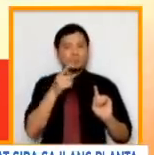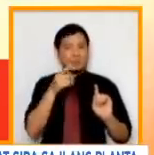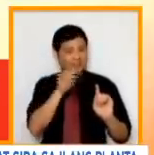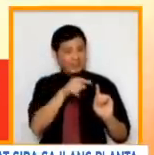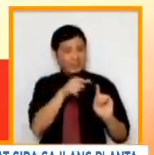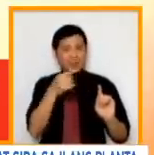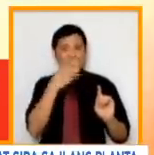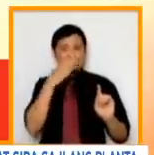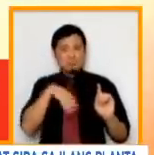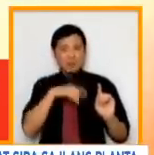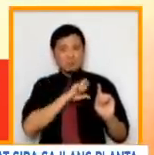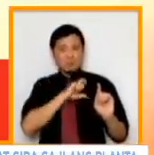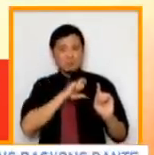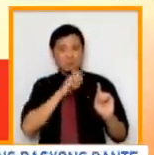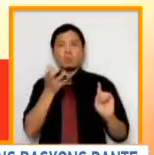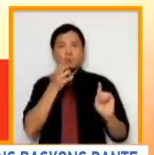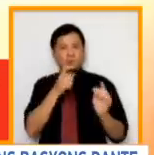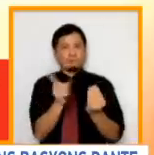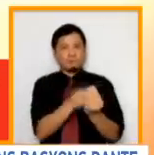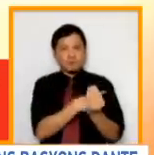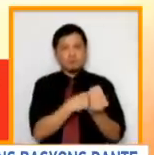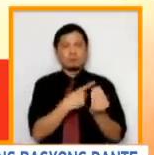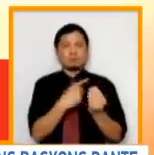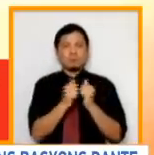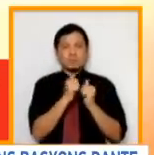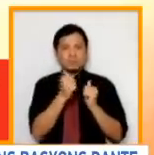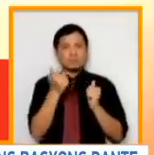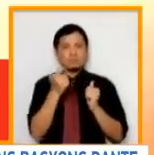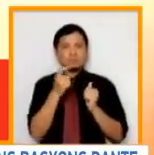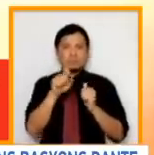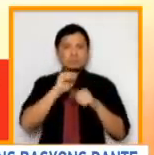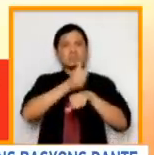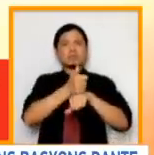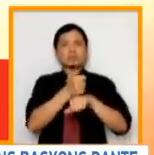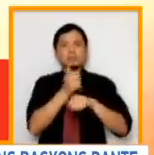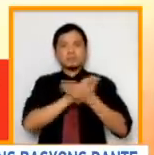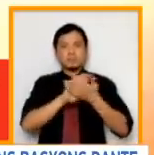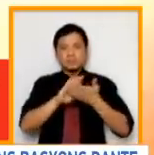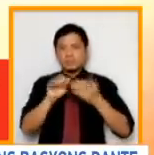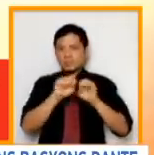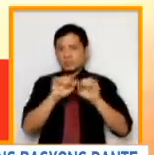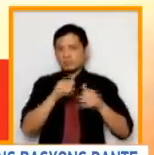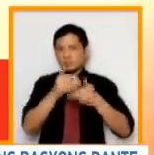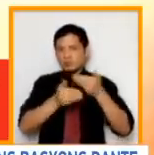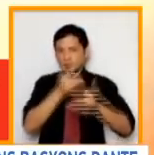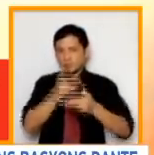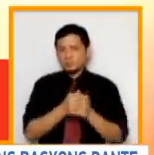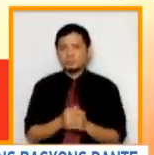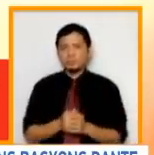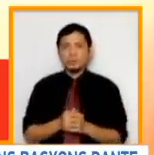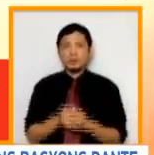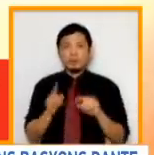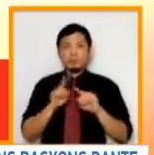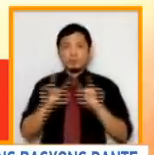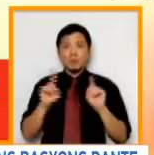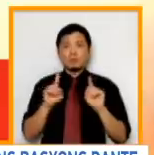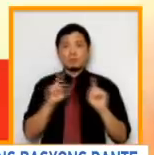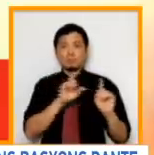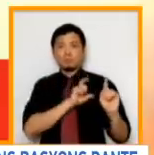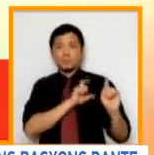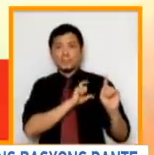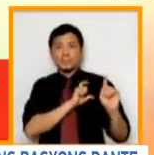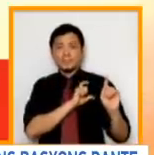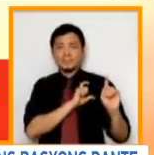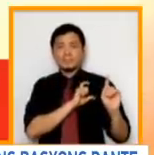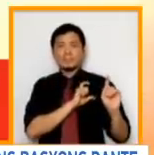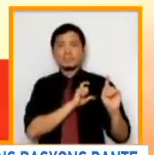na magkaroon ng mas magandang approach dito. But just the same, para sa ating mga pulisan, tayo po ay huwag maapekto